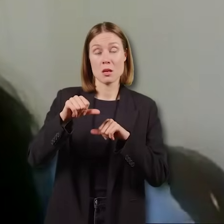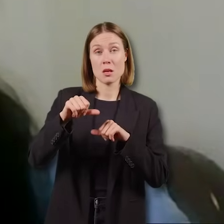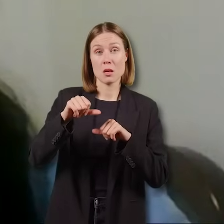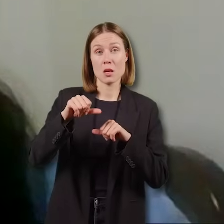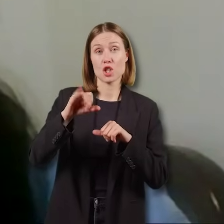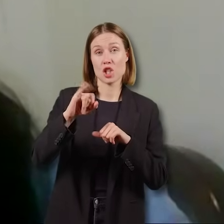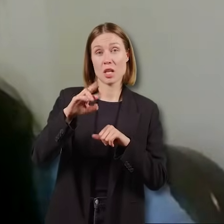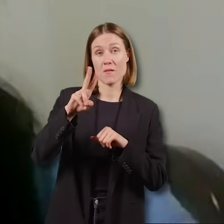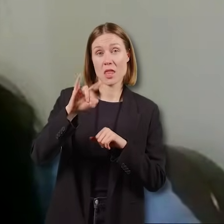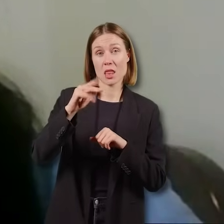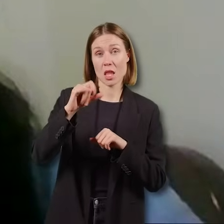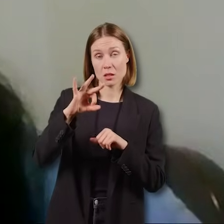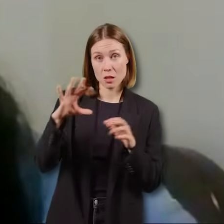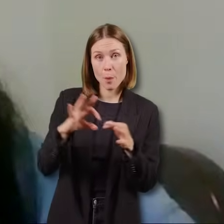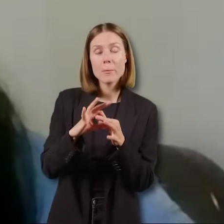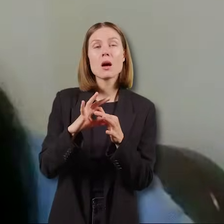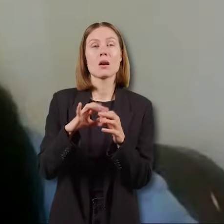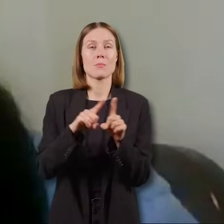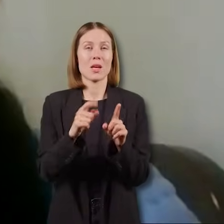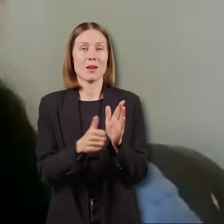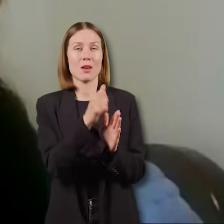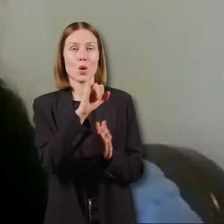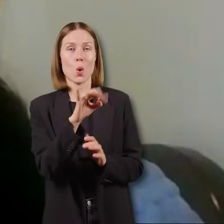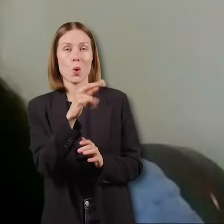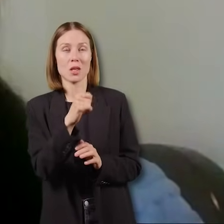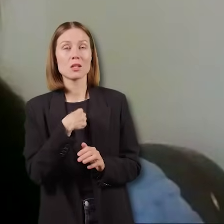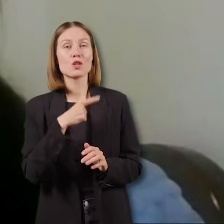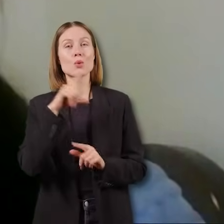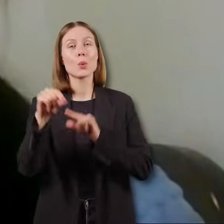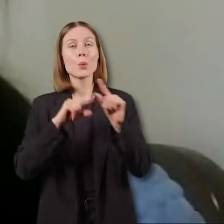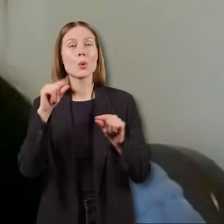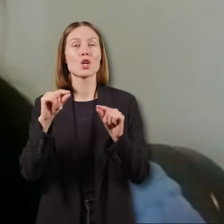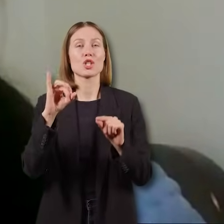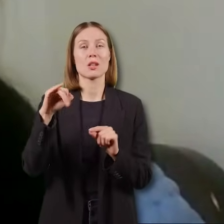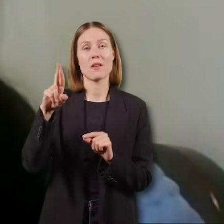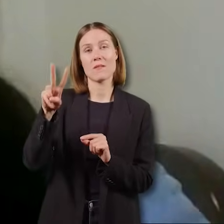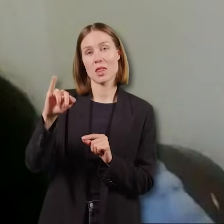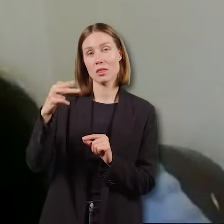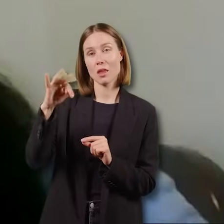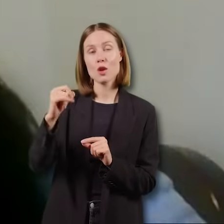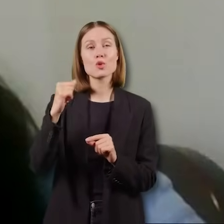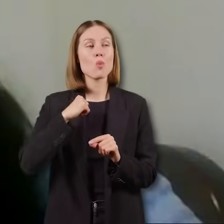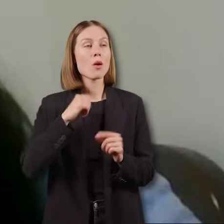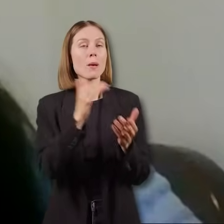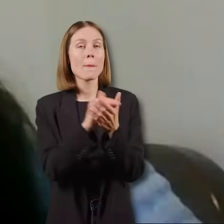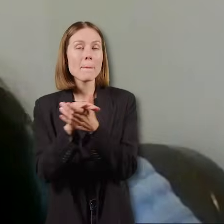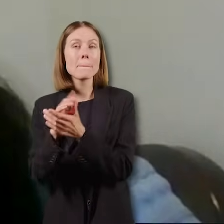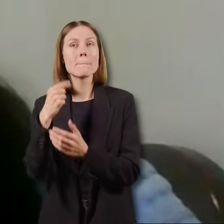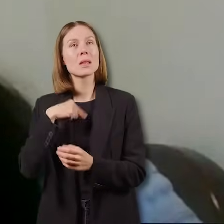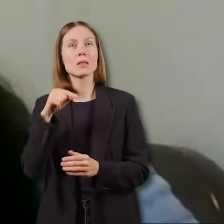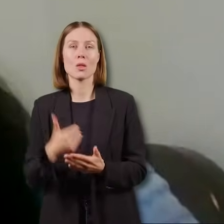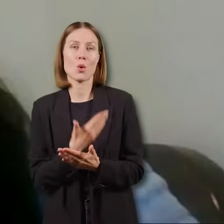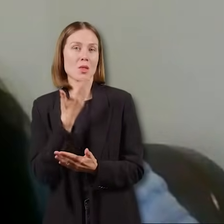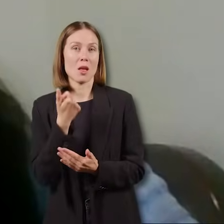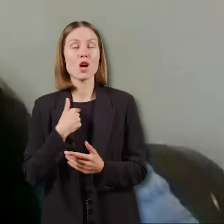prijungta Širvintų miestas. Lygiai taip pat, kaip gerbiamas Jonas, aš važinėjau po Širvintus ir pažindinosi su žmonėmis, bet tai man nėra nauja, nes aš